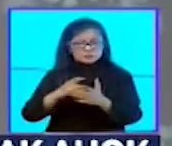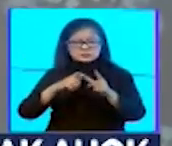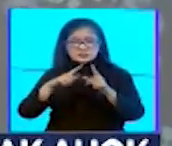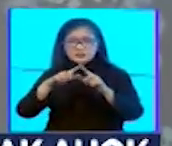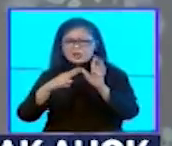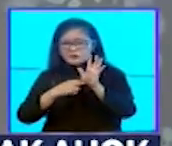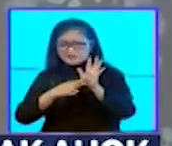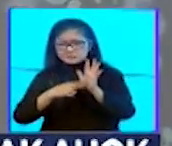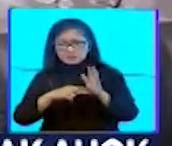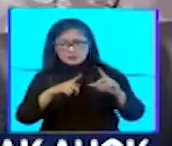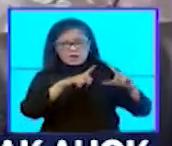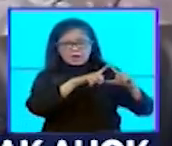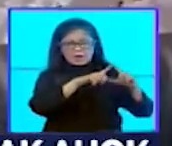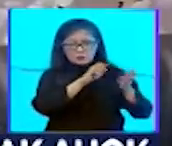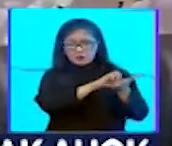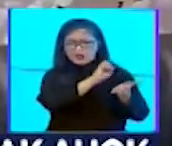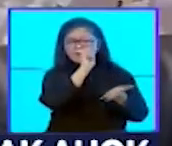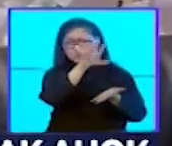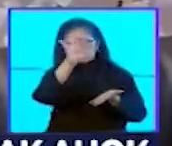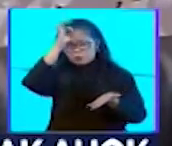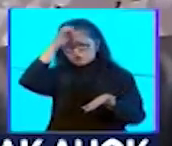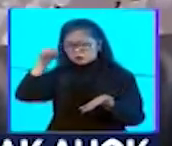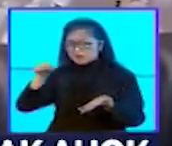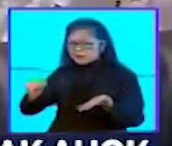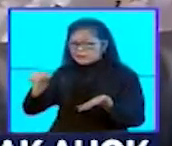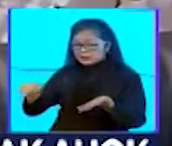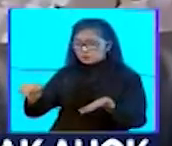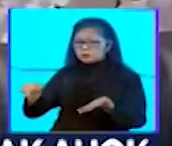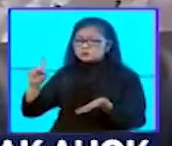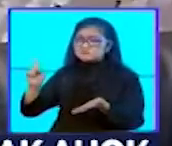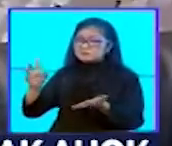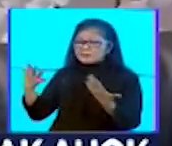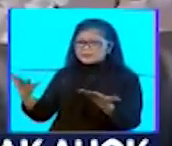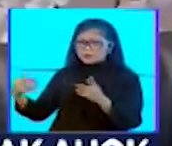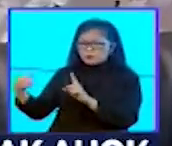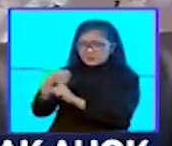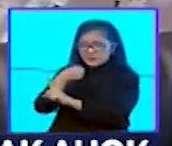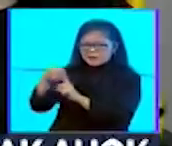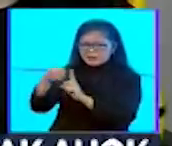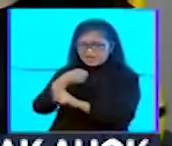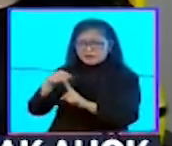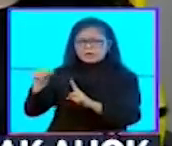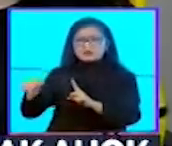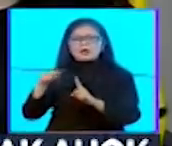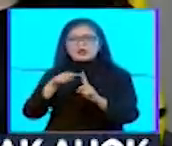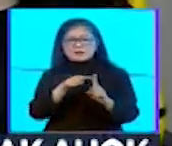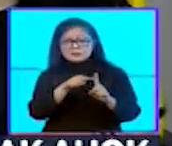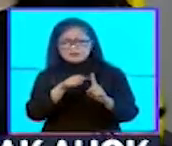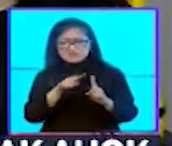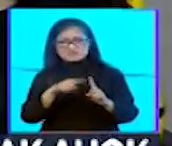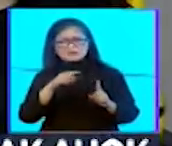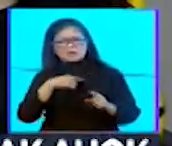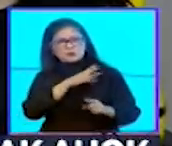Ayu Thalia sebelumnya melaporkan Nicholas Sean Purnama ke Polsek Penjaringan atas dugaan penganiayaan. Sementara kuasa hukum Sean